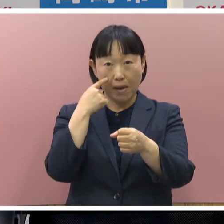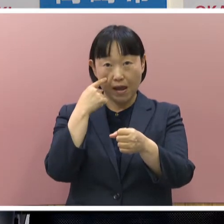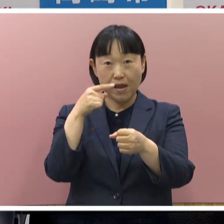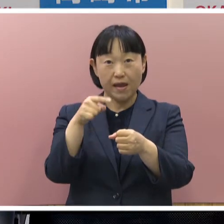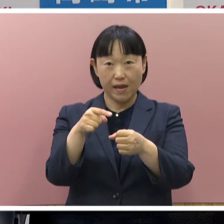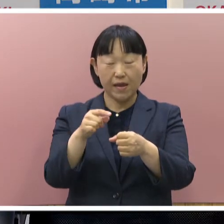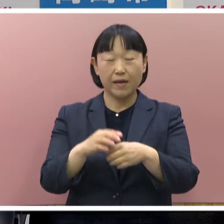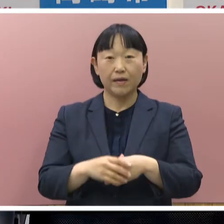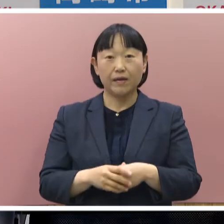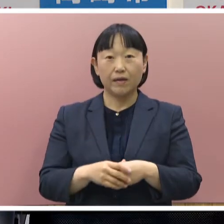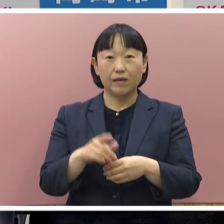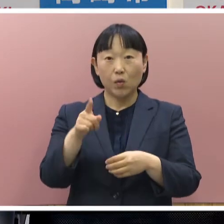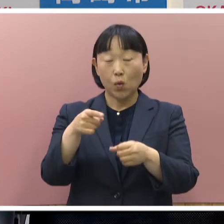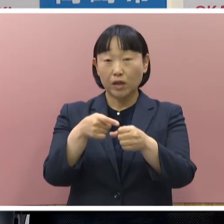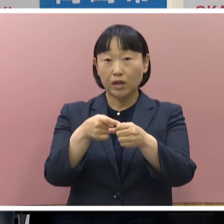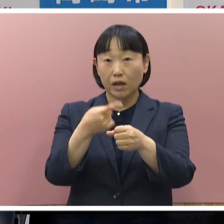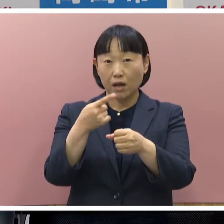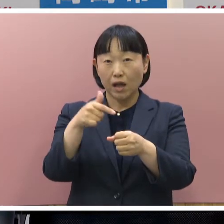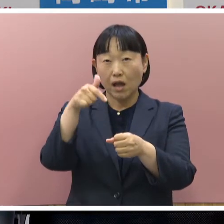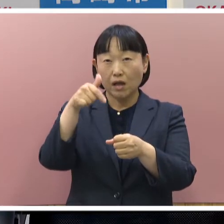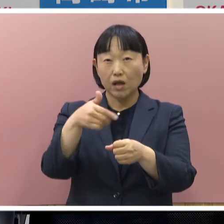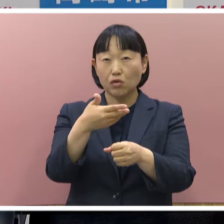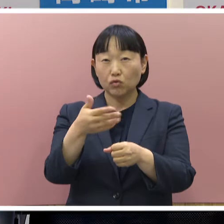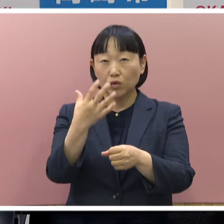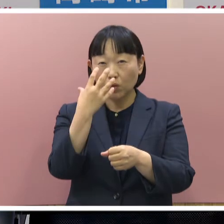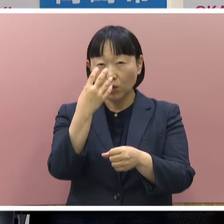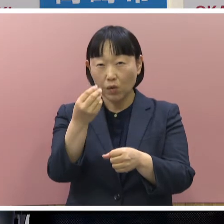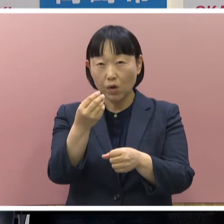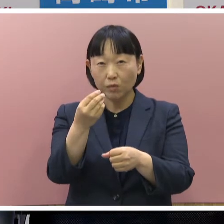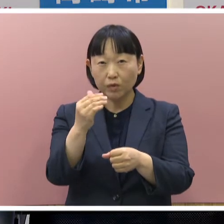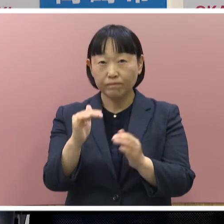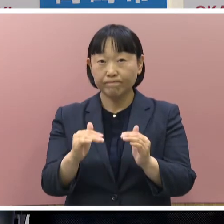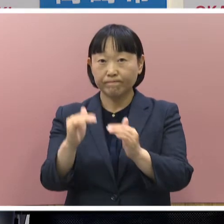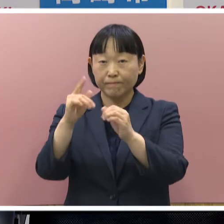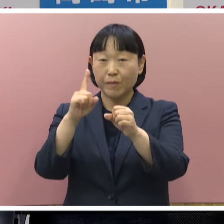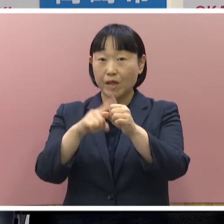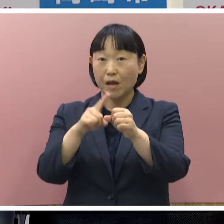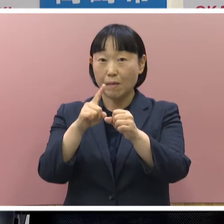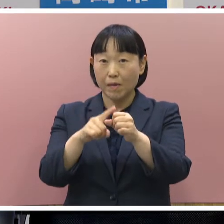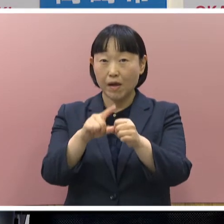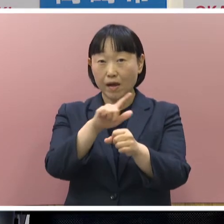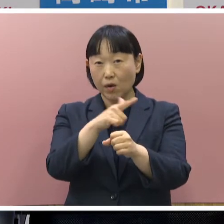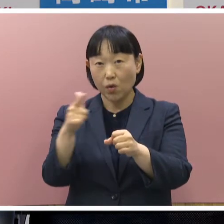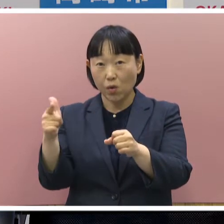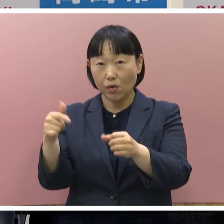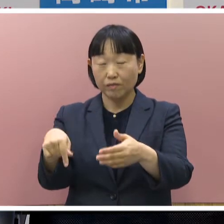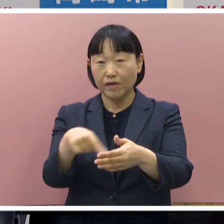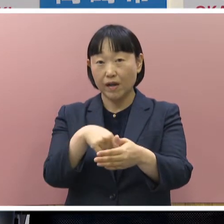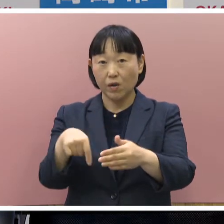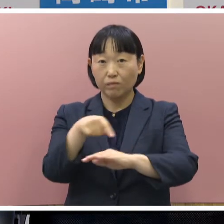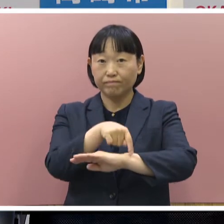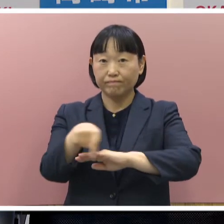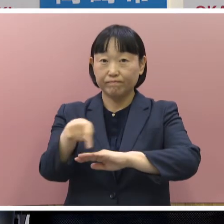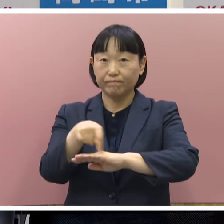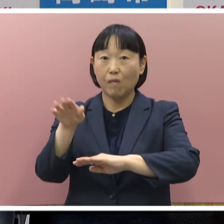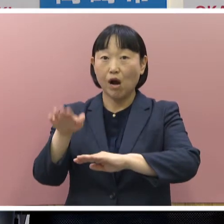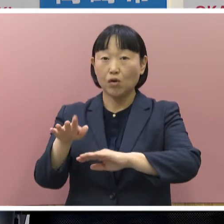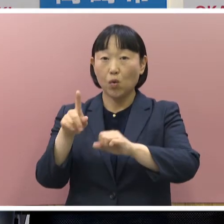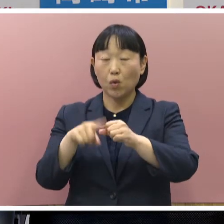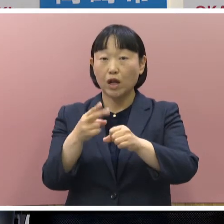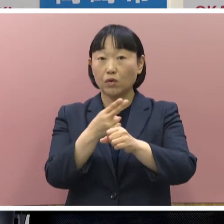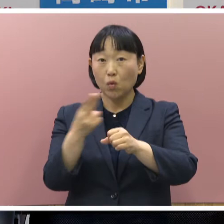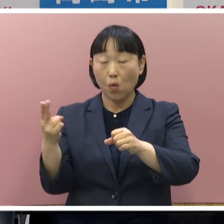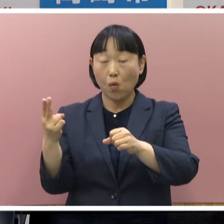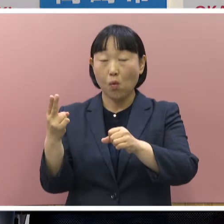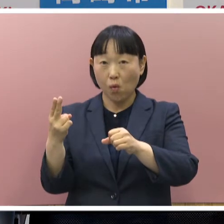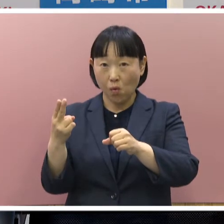迎えます。これを機に下水道への関心を高めていただくための各種事業を計画しておりますが、今年度